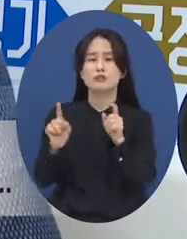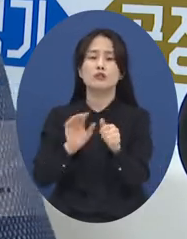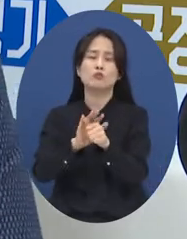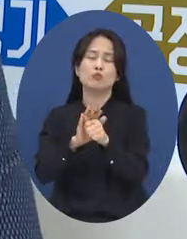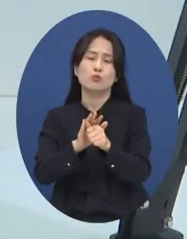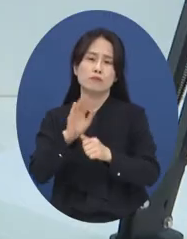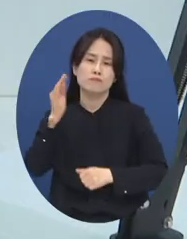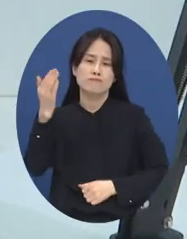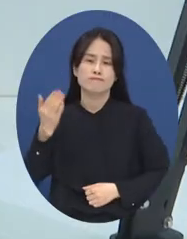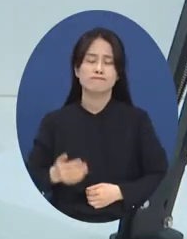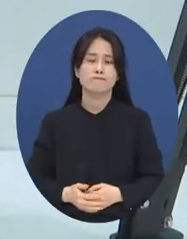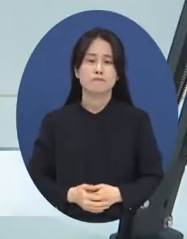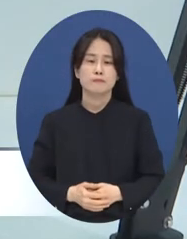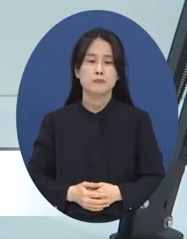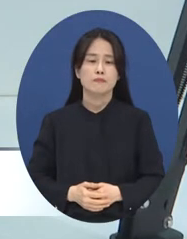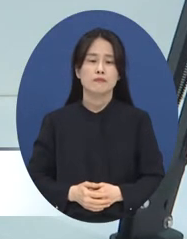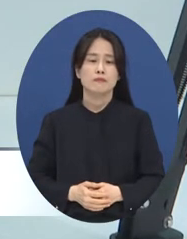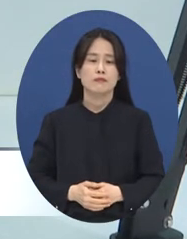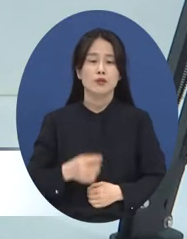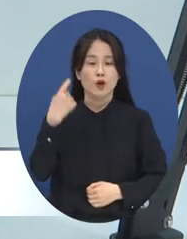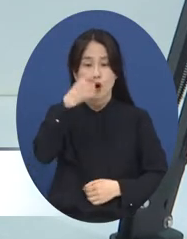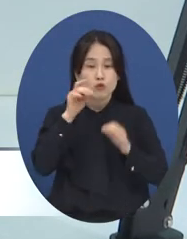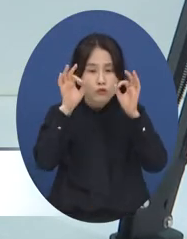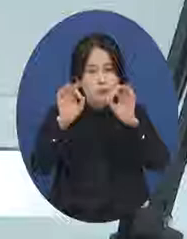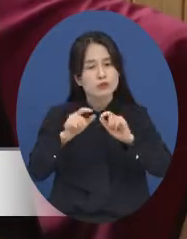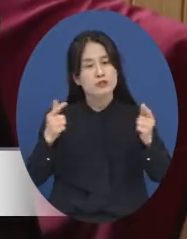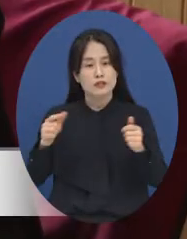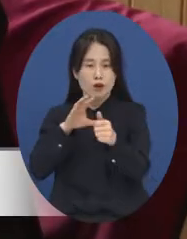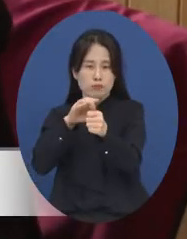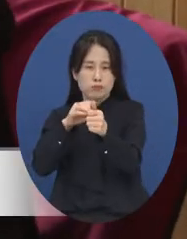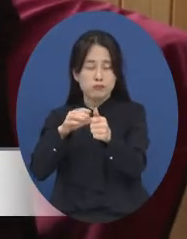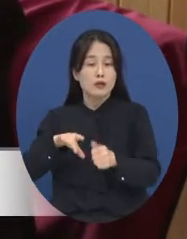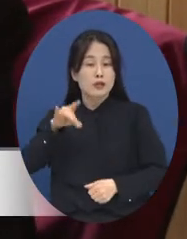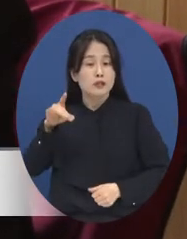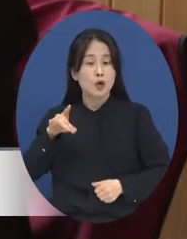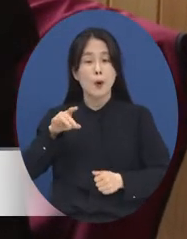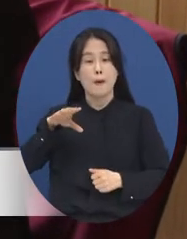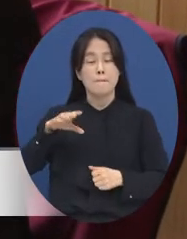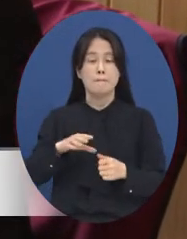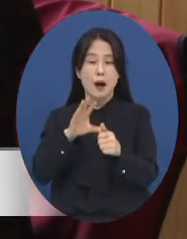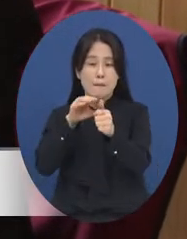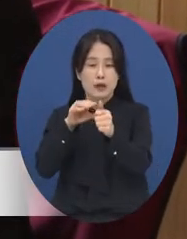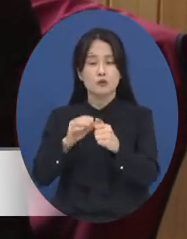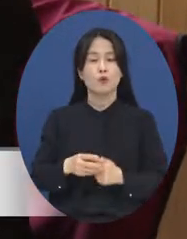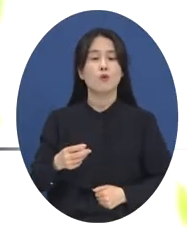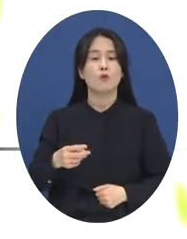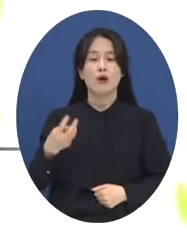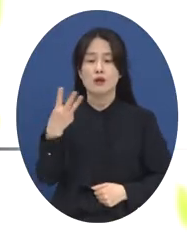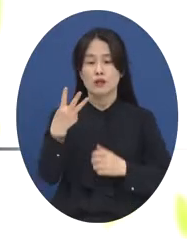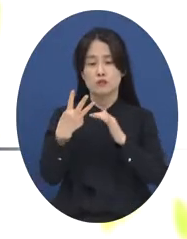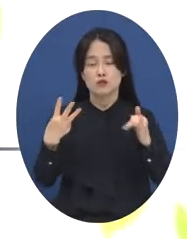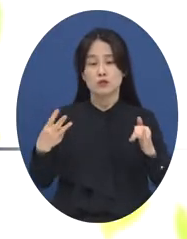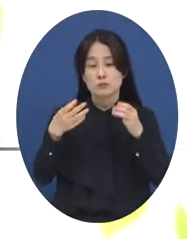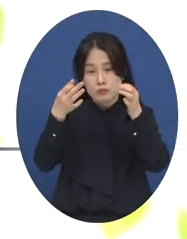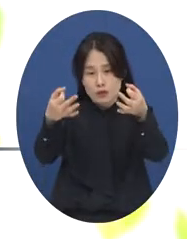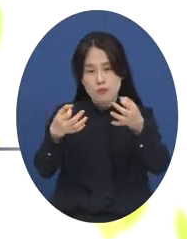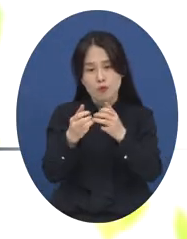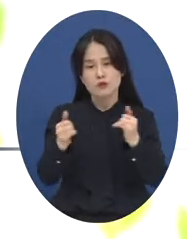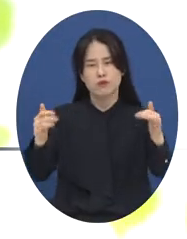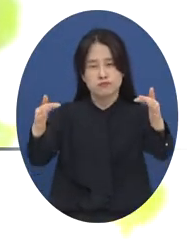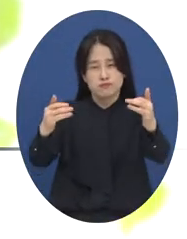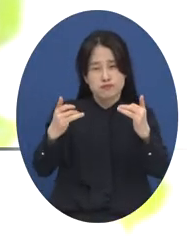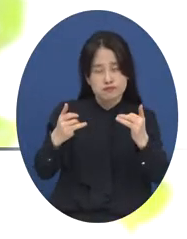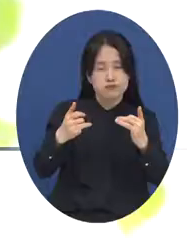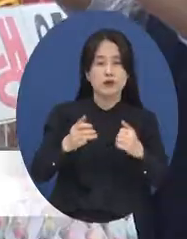될 수 있다. 비대면 생중계 첫 방송이 진행된 지난 27일에만 3천여 명의 시청자가 몰려 큰 인기를